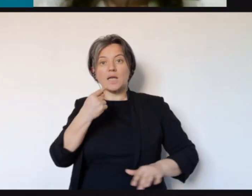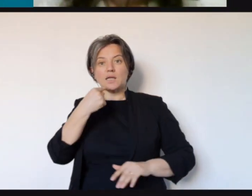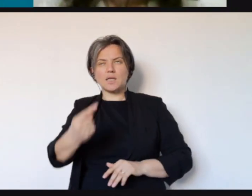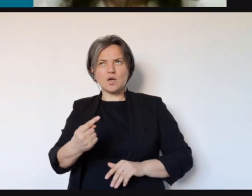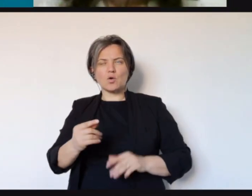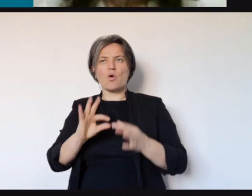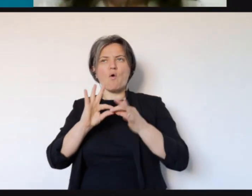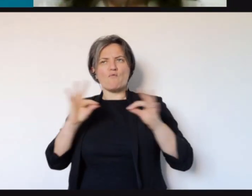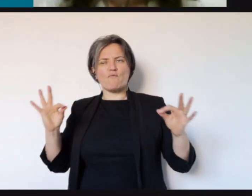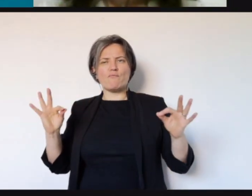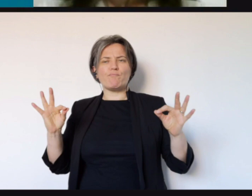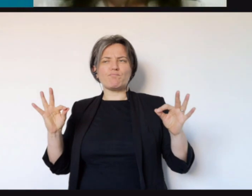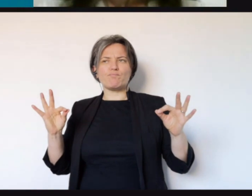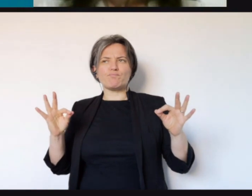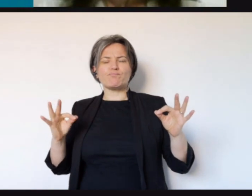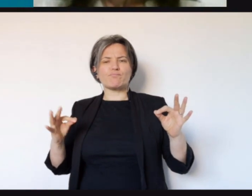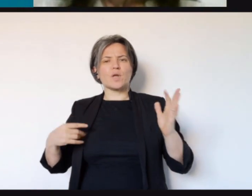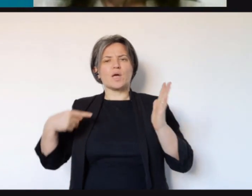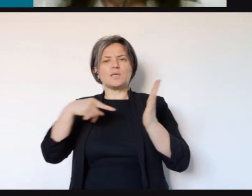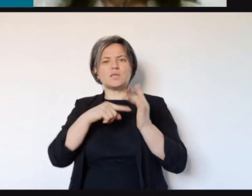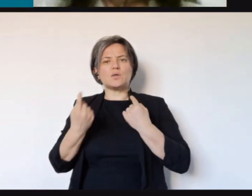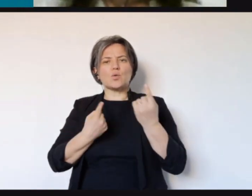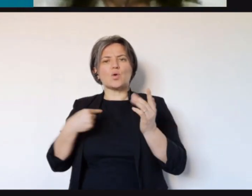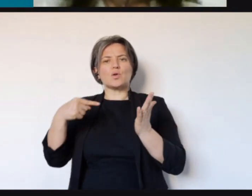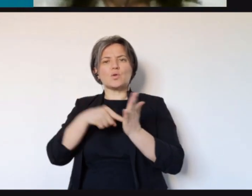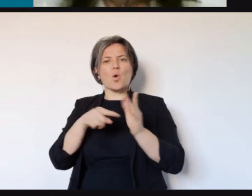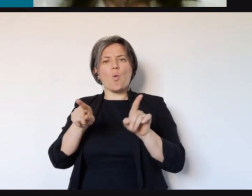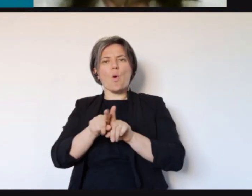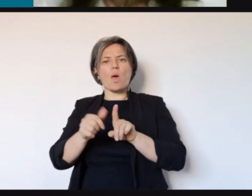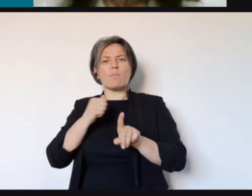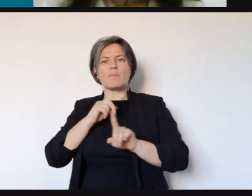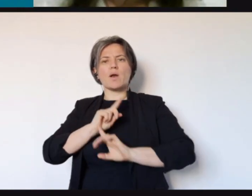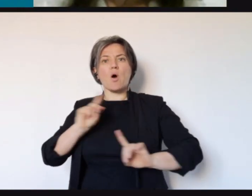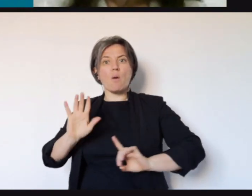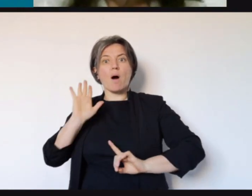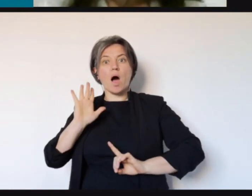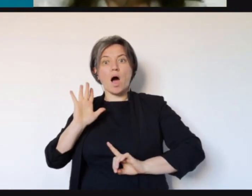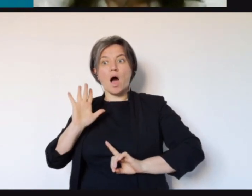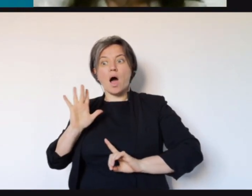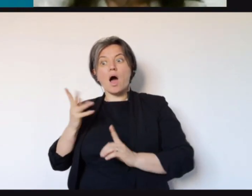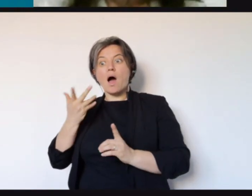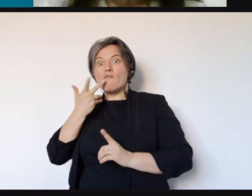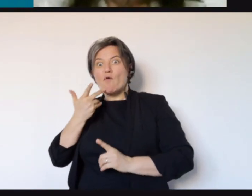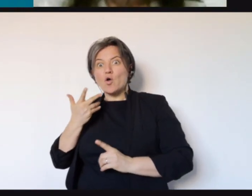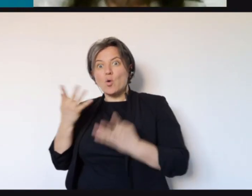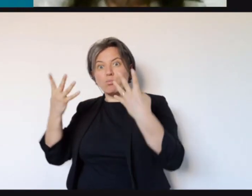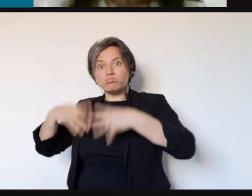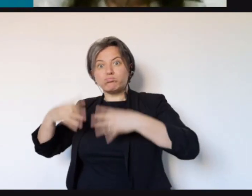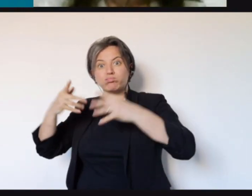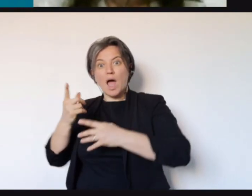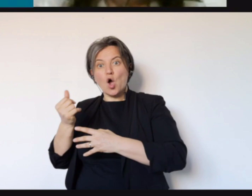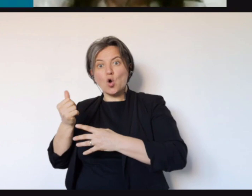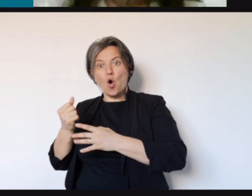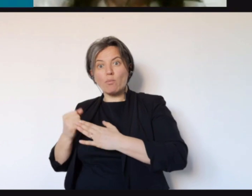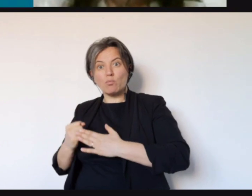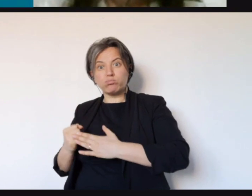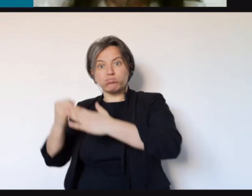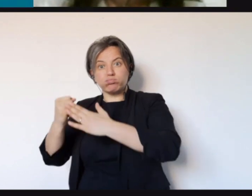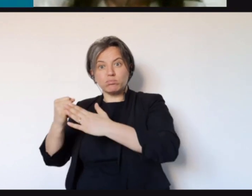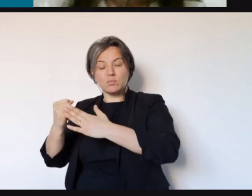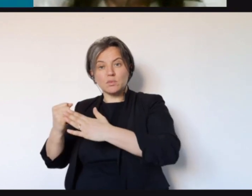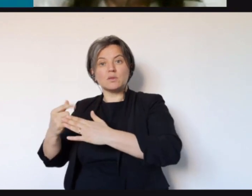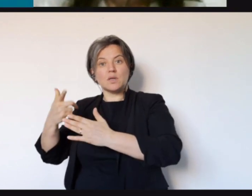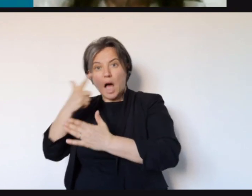prima, cerchiamo di ricostruire un sistema economico sostenibile.